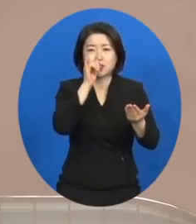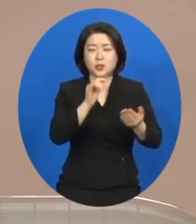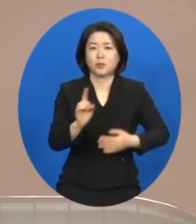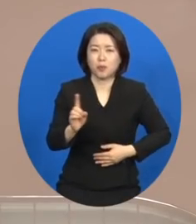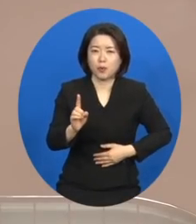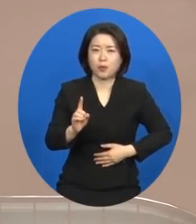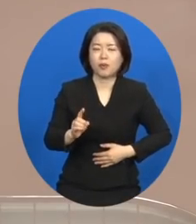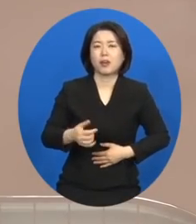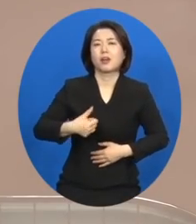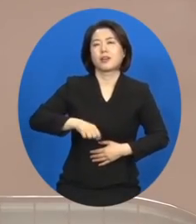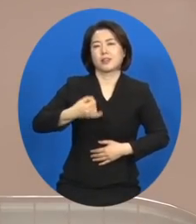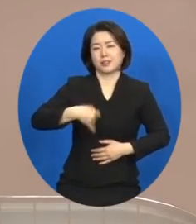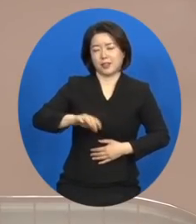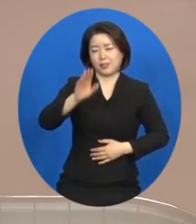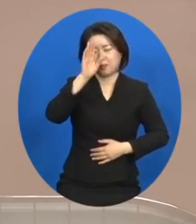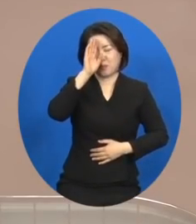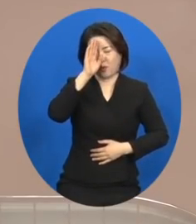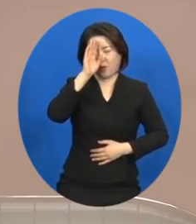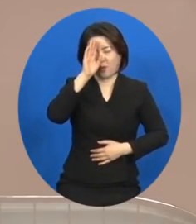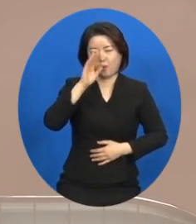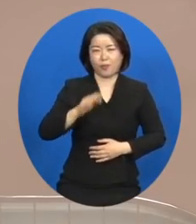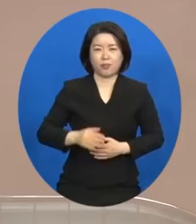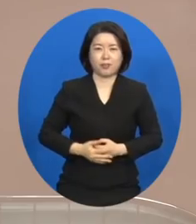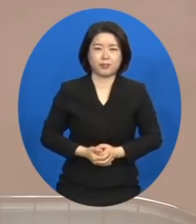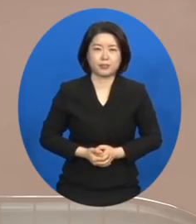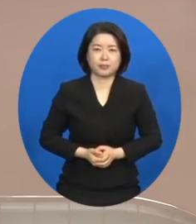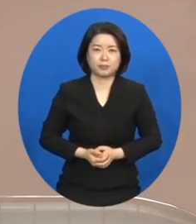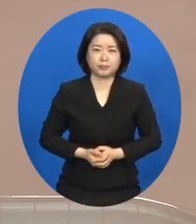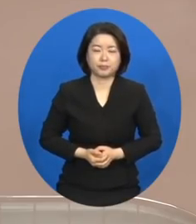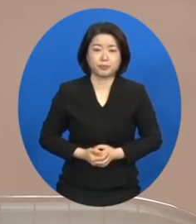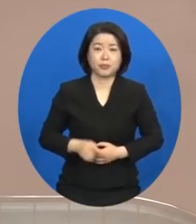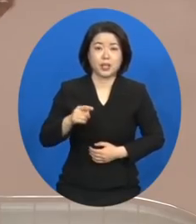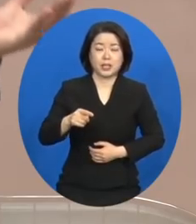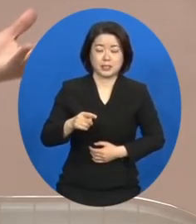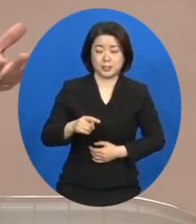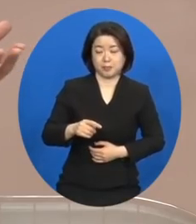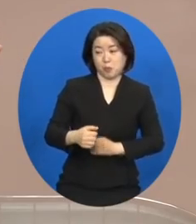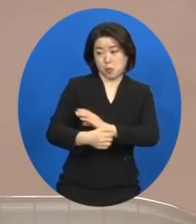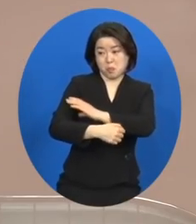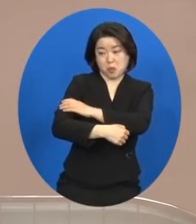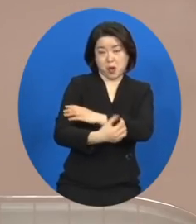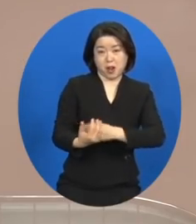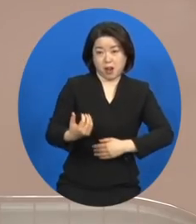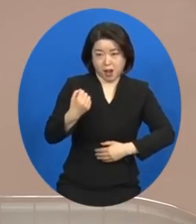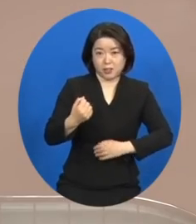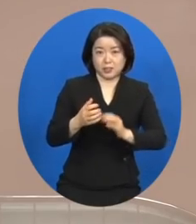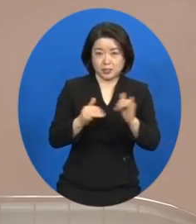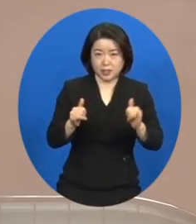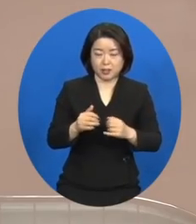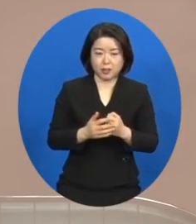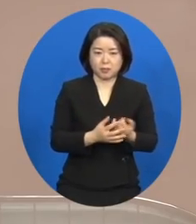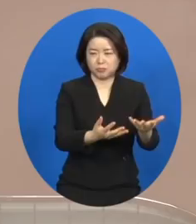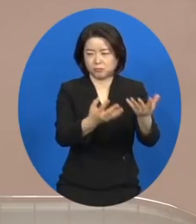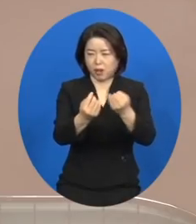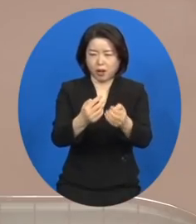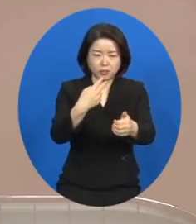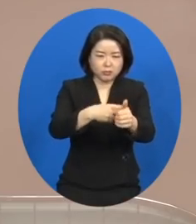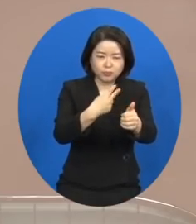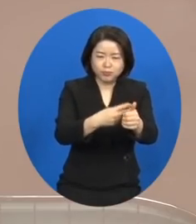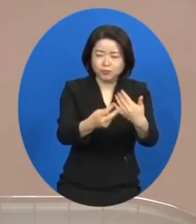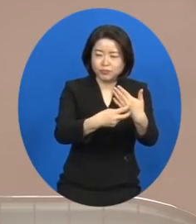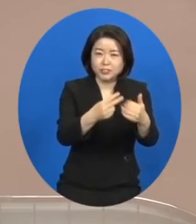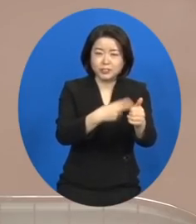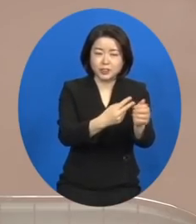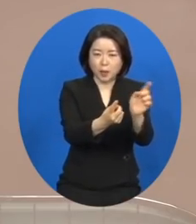자녀의 질병이었습니다. 그 위치에서 사실 얼마나 많은 의사들을 만났을 것이며